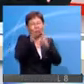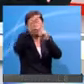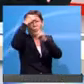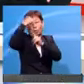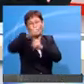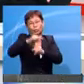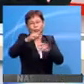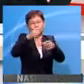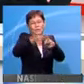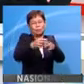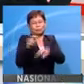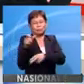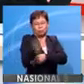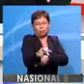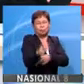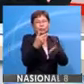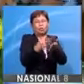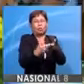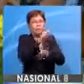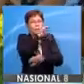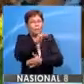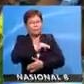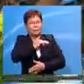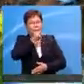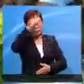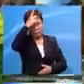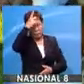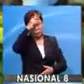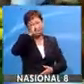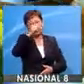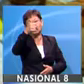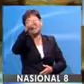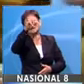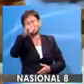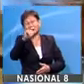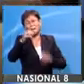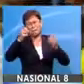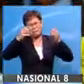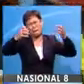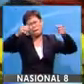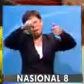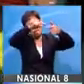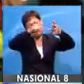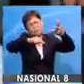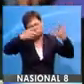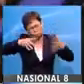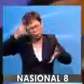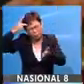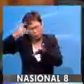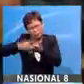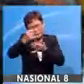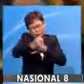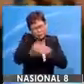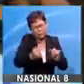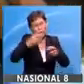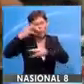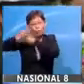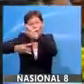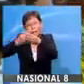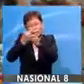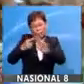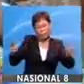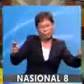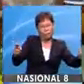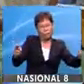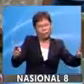untuk pencalonan tersebut menurut menterinya Datuk Seri Mohamad Nazri Abdul Aziz Banyak perkara sedang dikenal pasti jabatan warisan dalam menyediakan